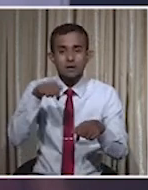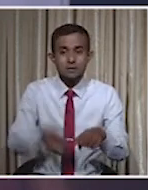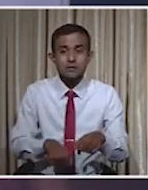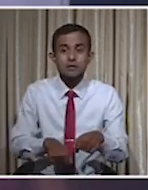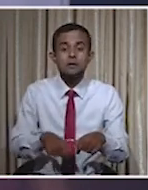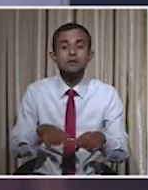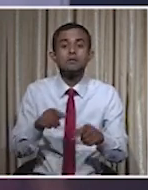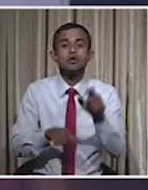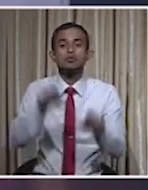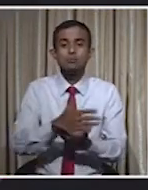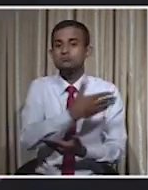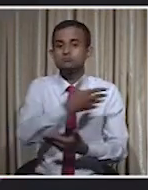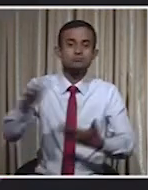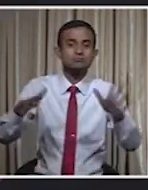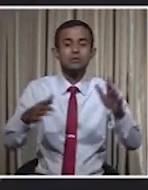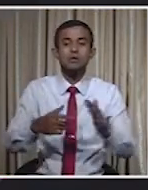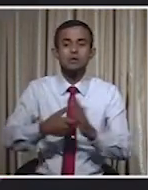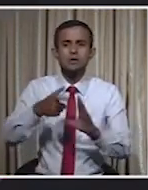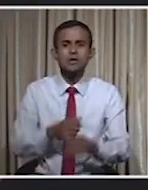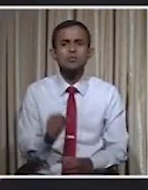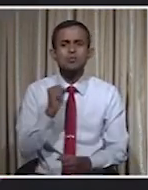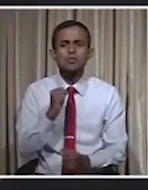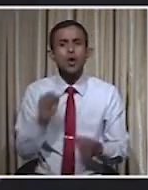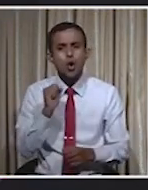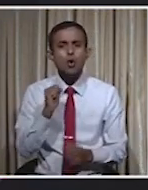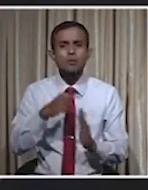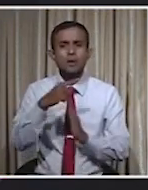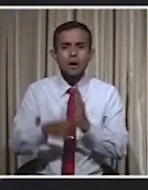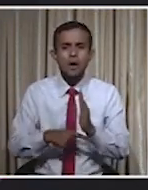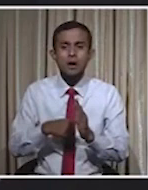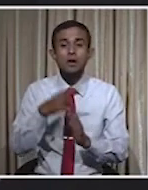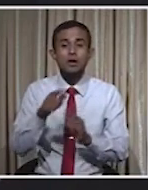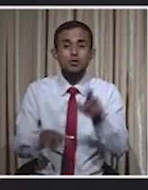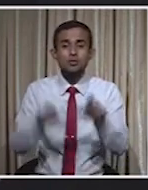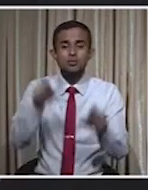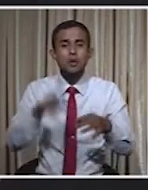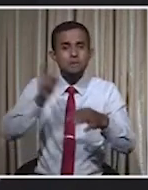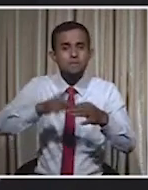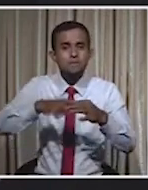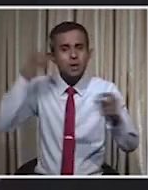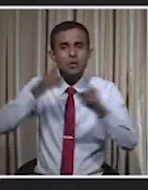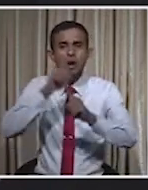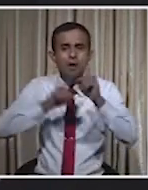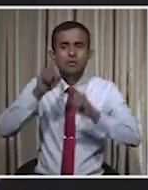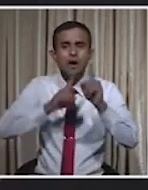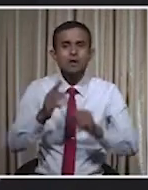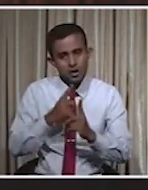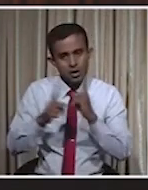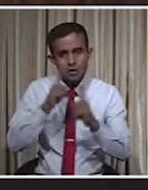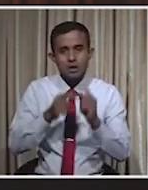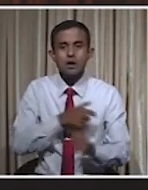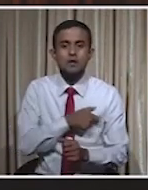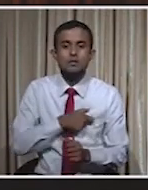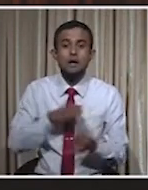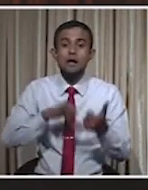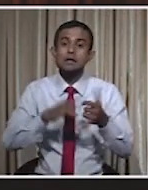මේ ජනතාවට සලකන්නේ. දැන් මේ මොකද්ද මේ රටේ ප්‍රජාතන්ත්‍රවාදයක් නැද්ද? මේ රටේ ජනතාවගේ ප්‍රශ්න සම්බන්ධයෙන් කතා කරන්න අවස්ථාවක් දෙන්නේ නැද්ද? දැන්